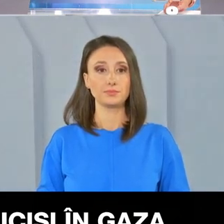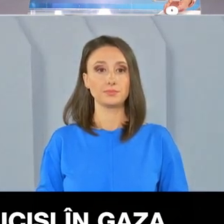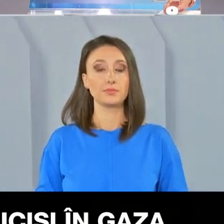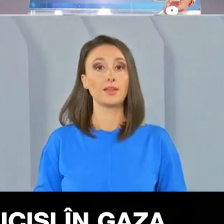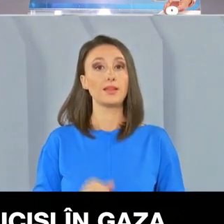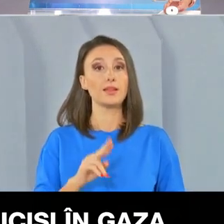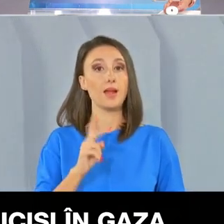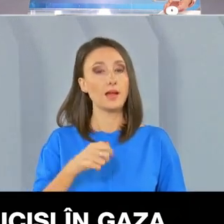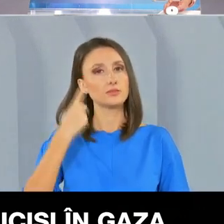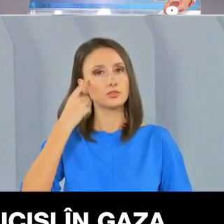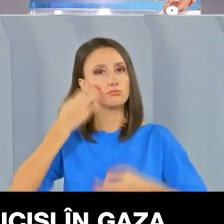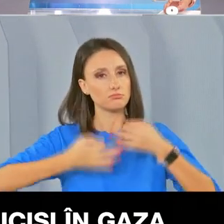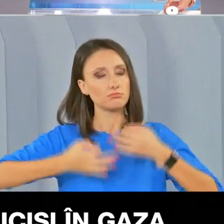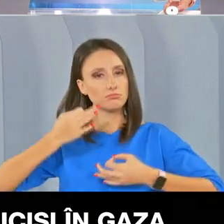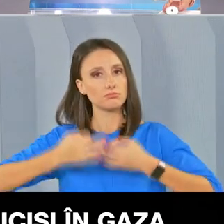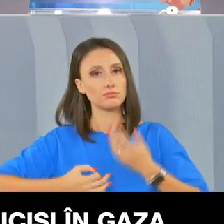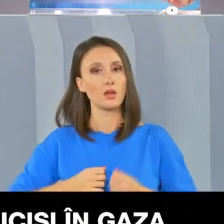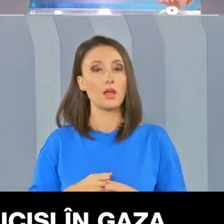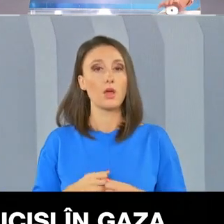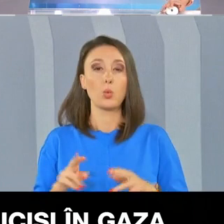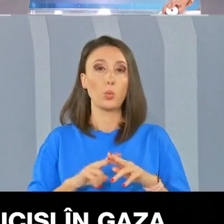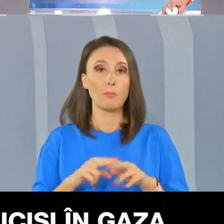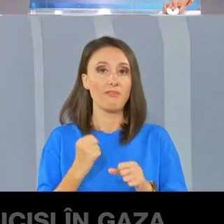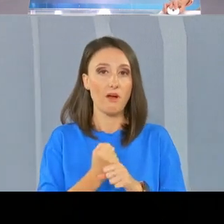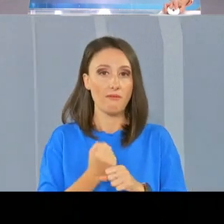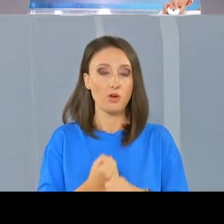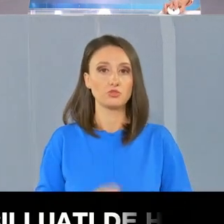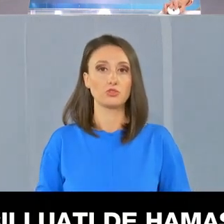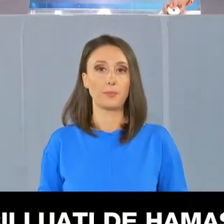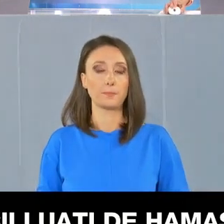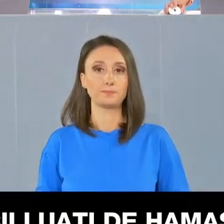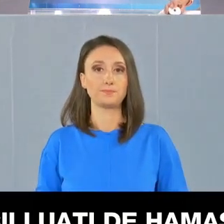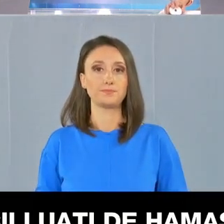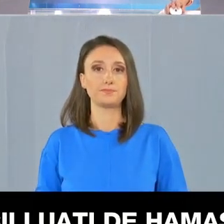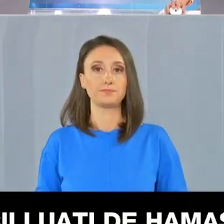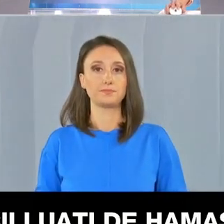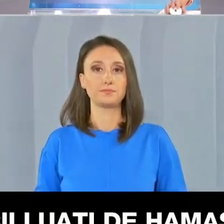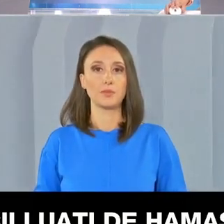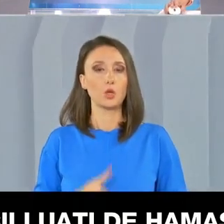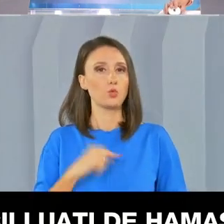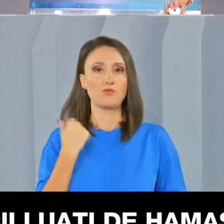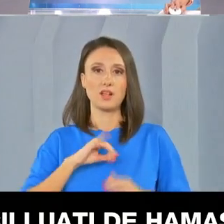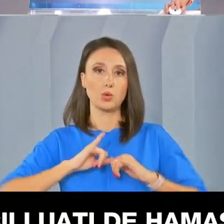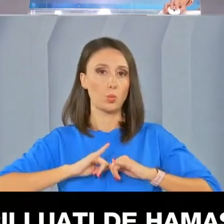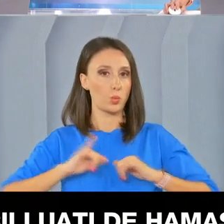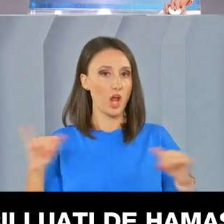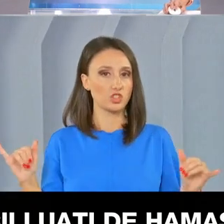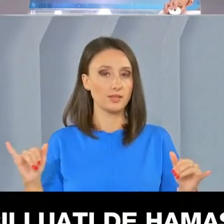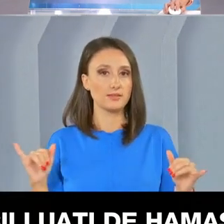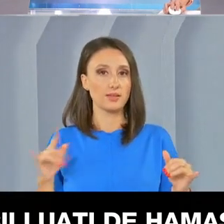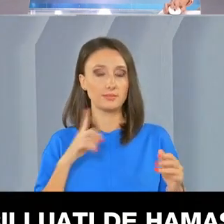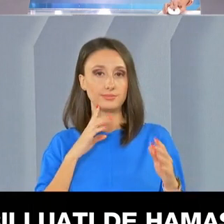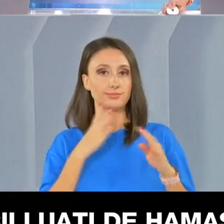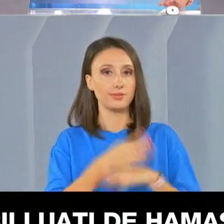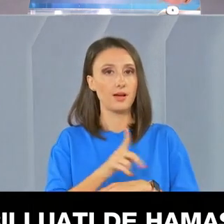Iranul își calculează mișcările în sensul în care să descurajeze o incursiune israeliană în